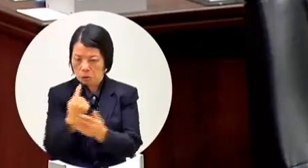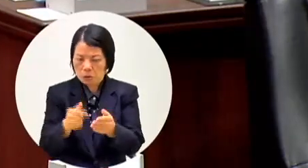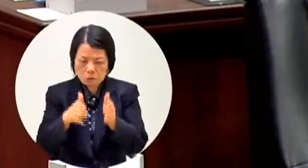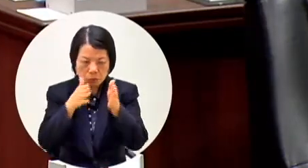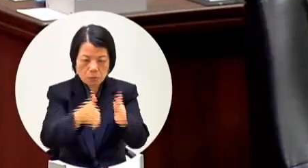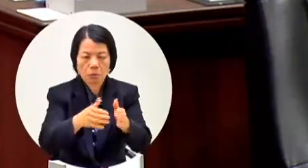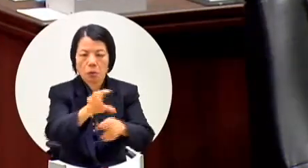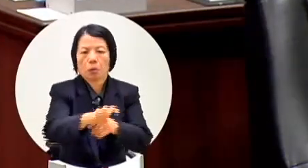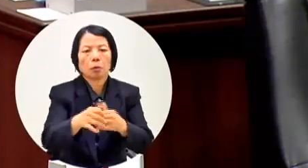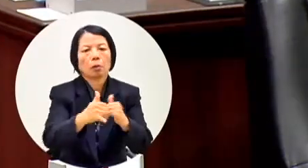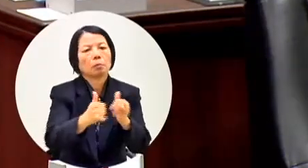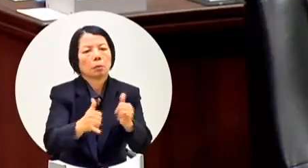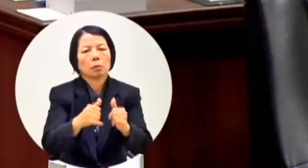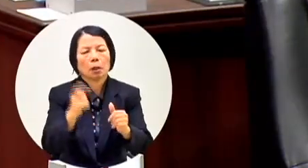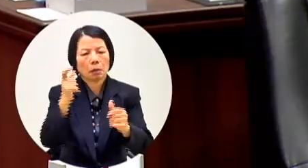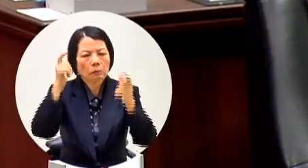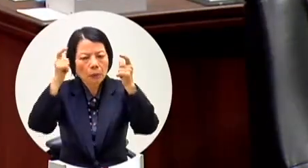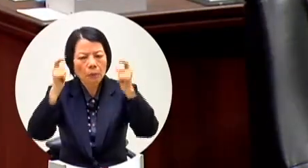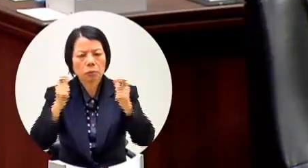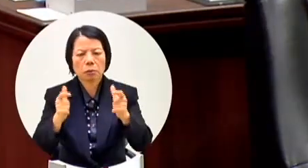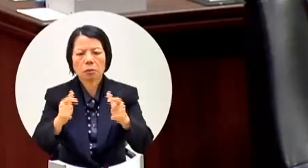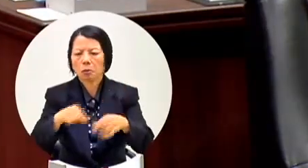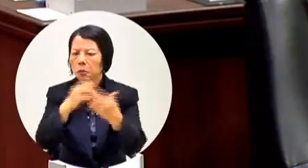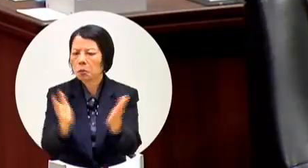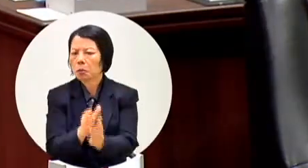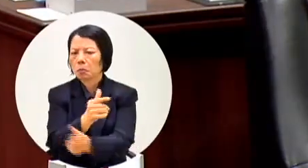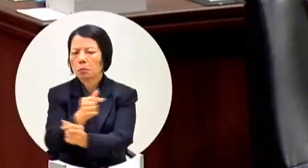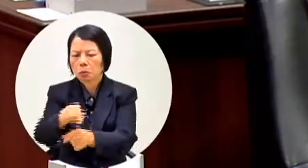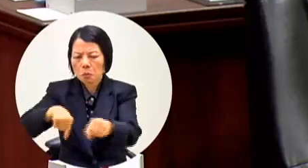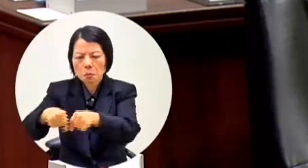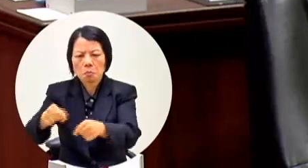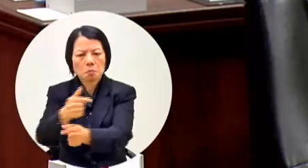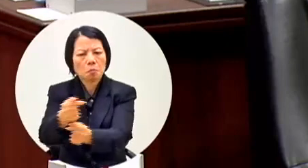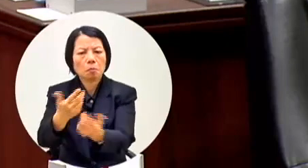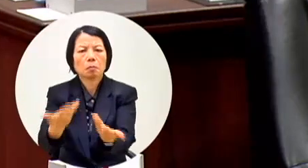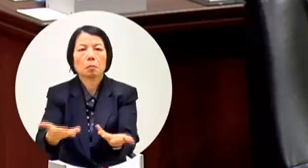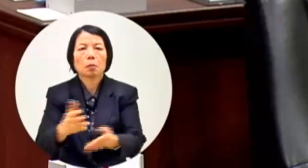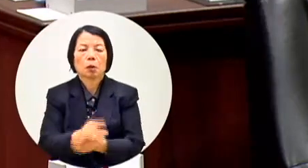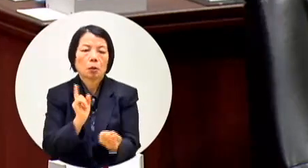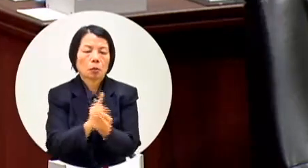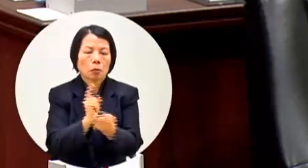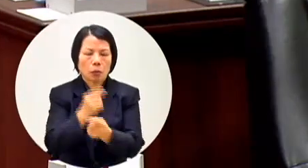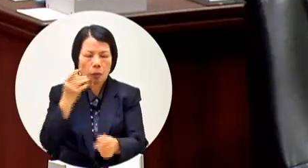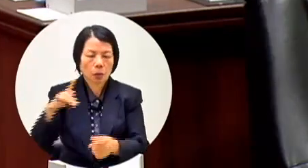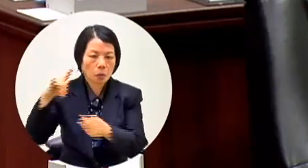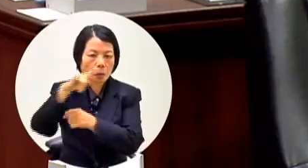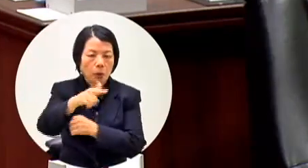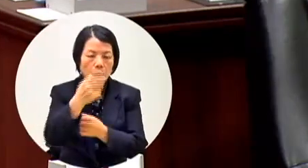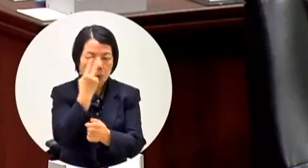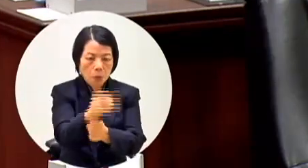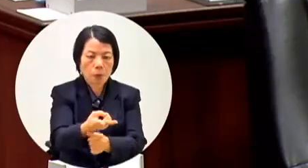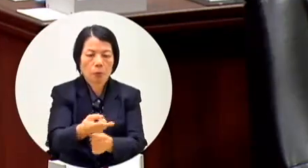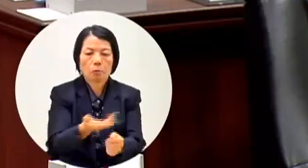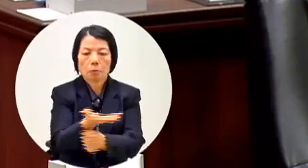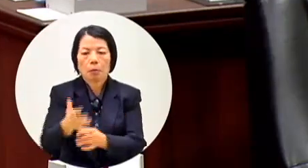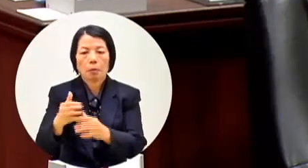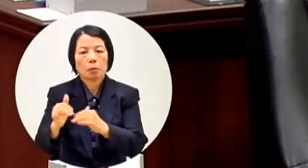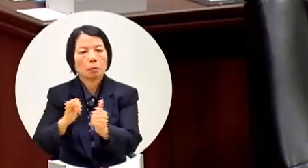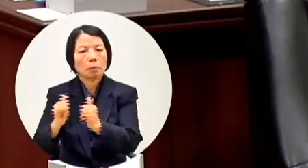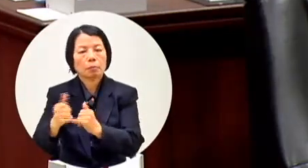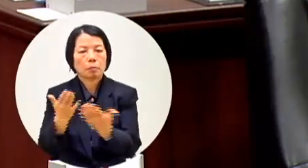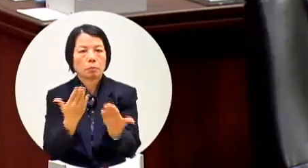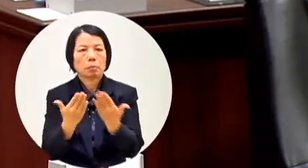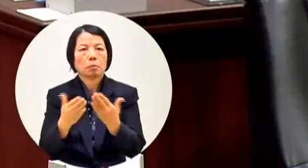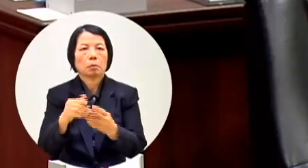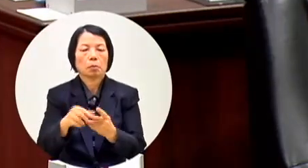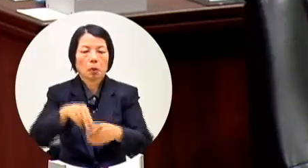高雄市的整体规划是什么？等一下希望市长一并回复我，包括中国的出访费到底什么时候可以给市民知道？再来签订的